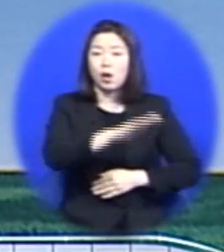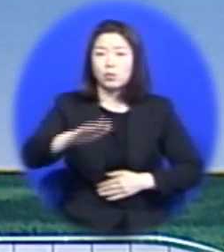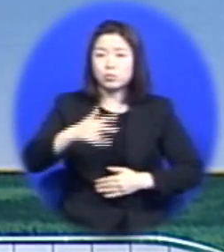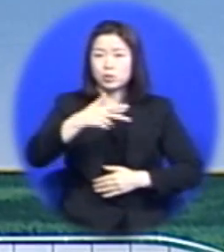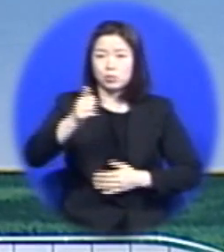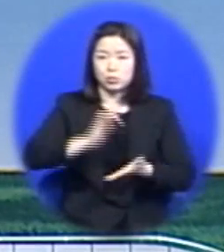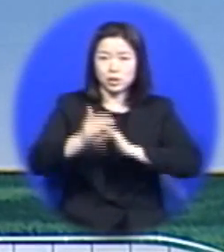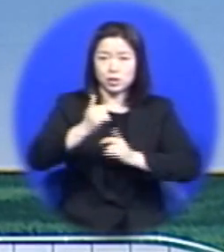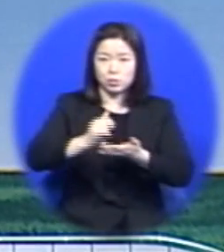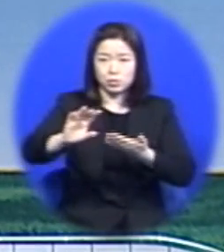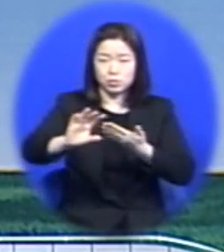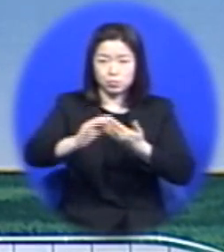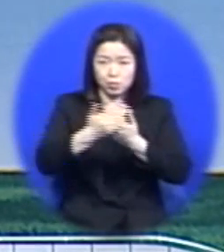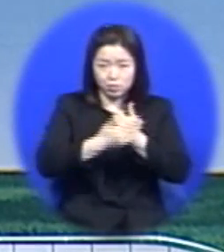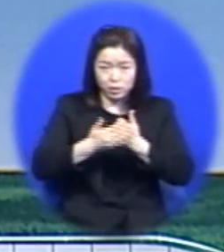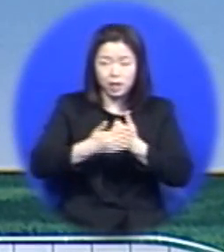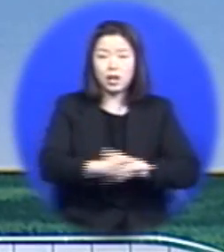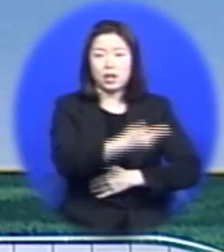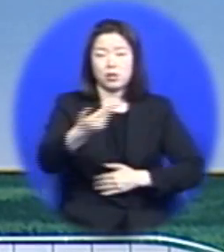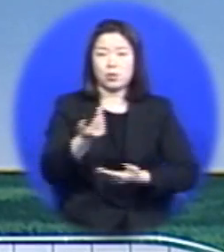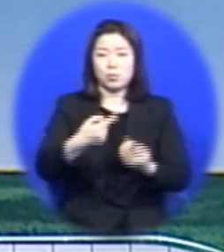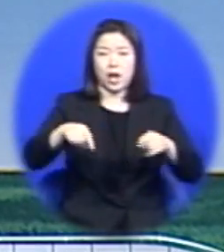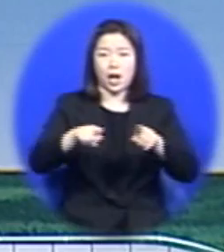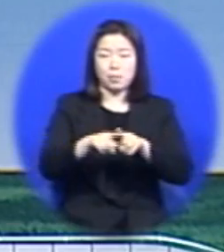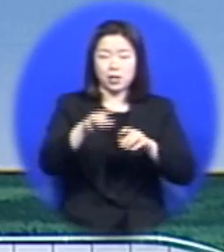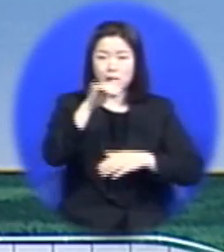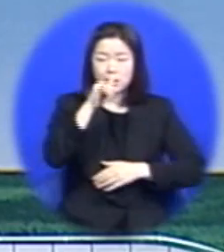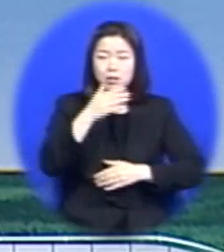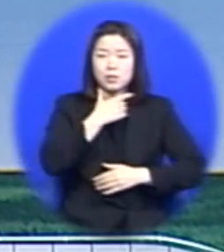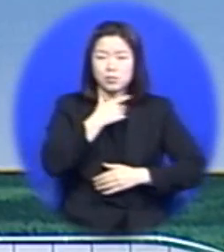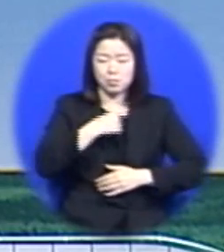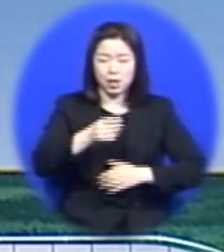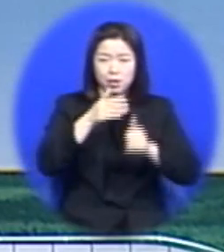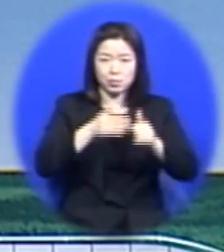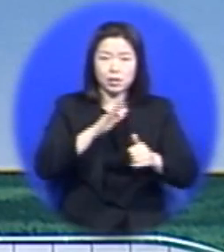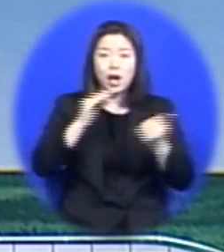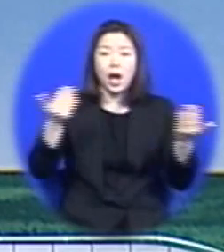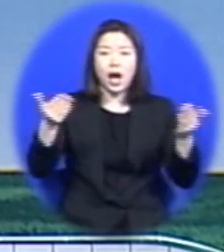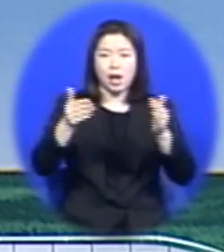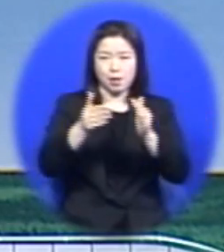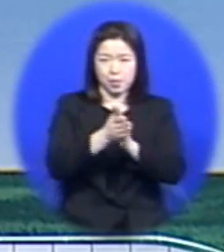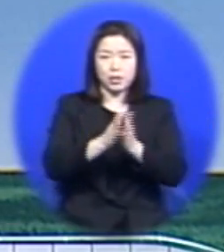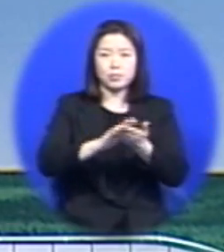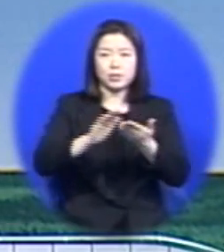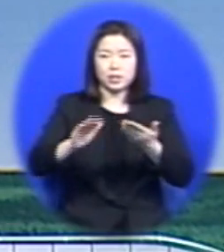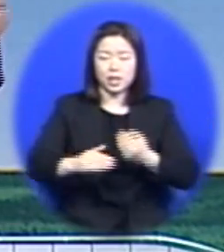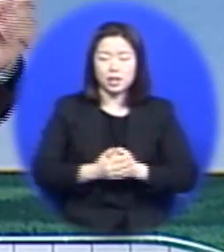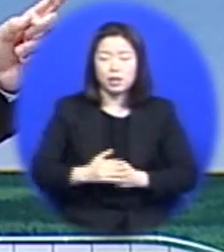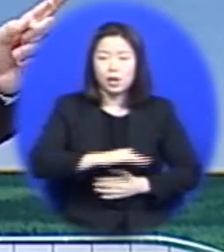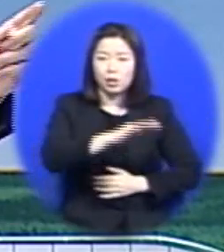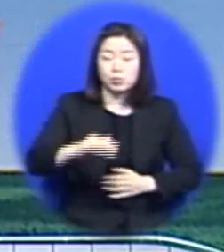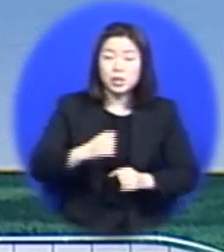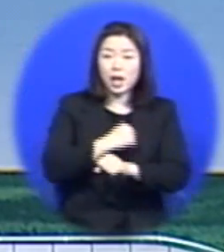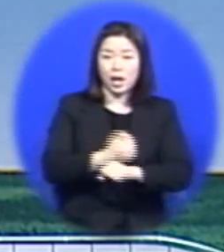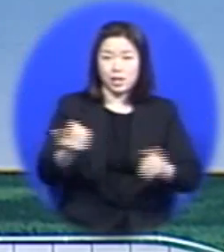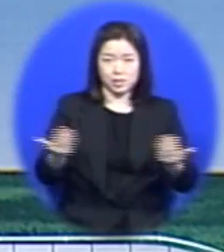예수의 은혜가 여러분과 함께 있기를 빕니다. 아멘입니다. 우리가 할